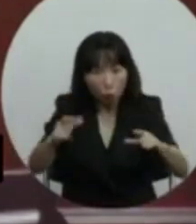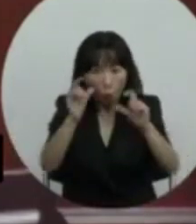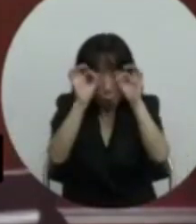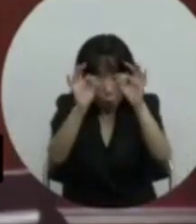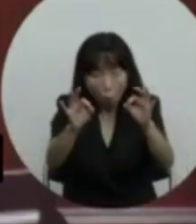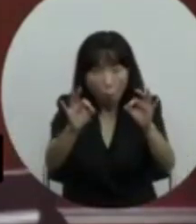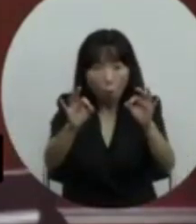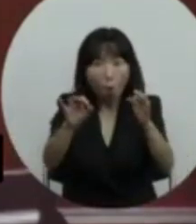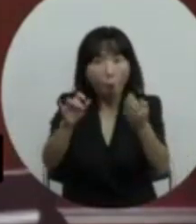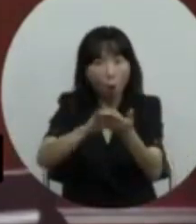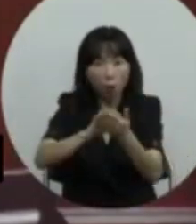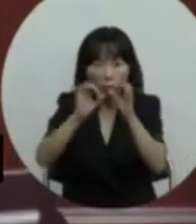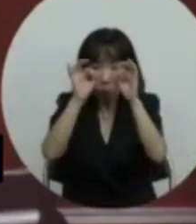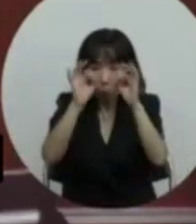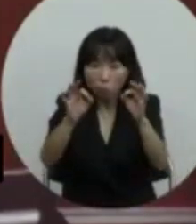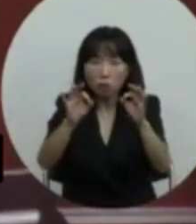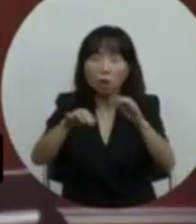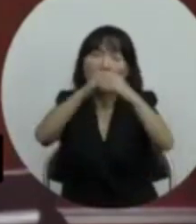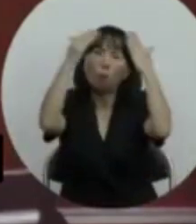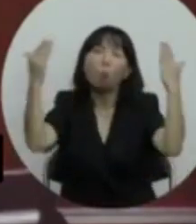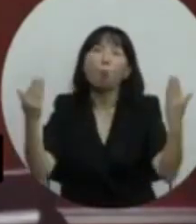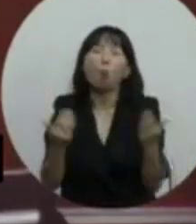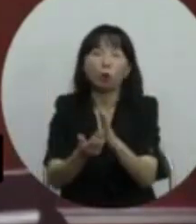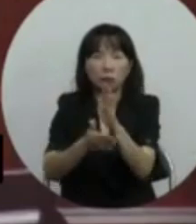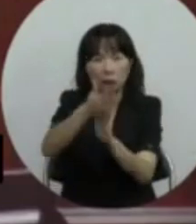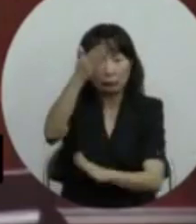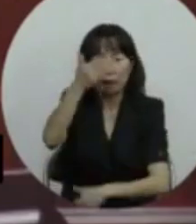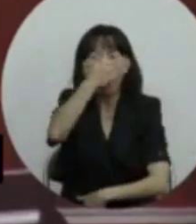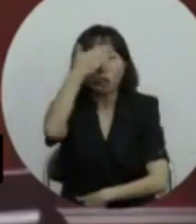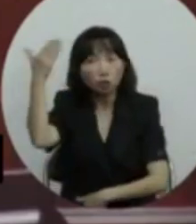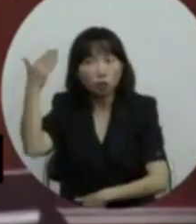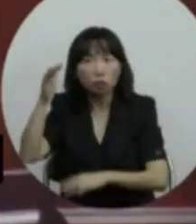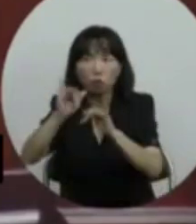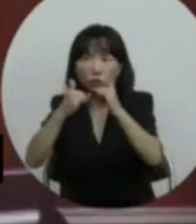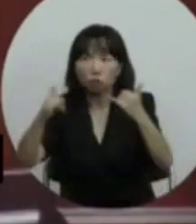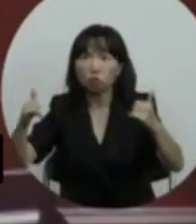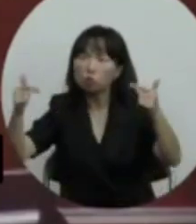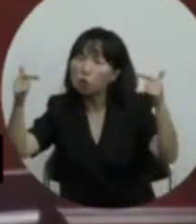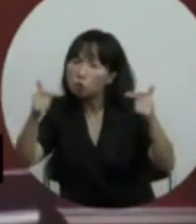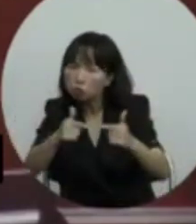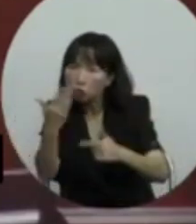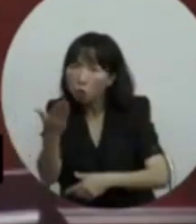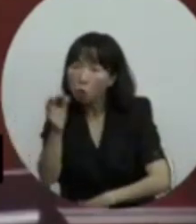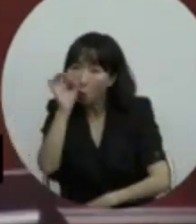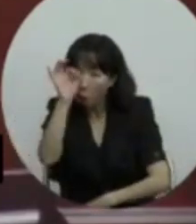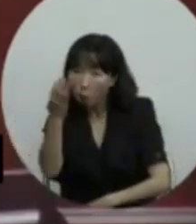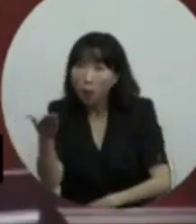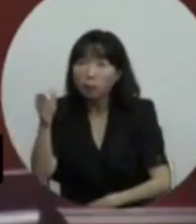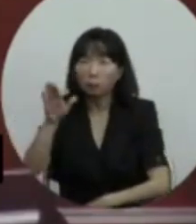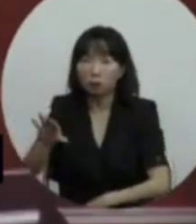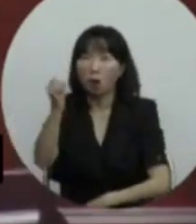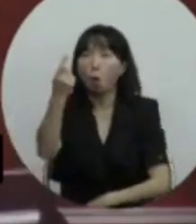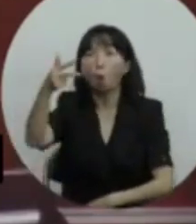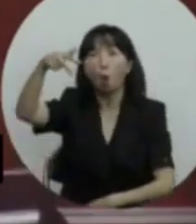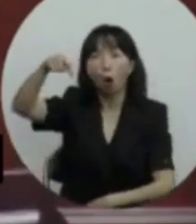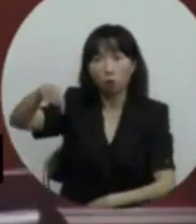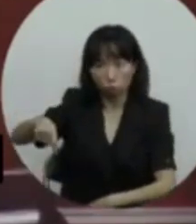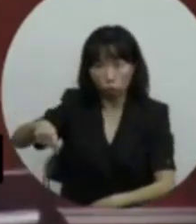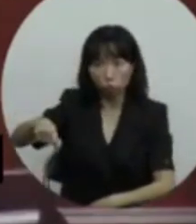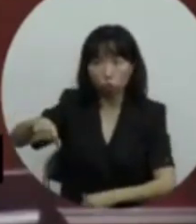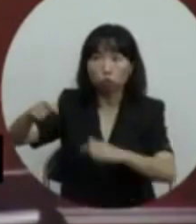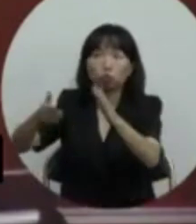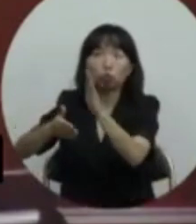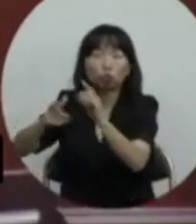보니 전체 모든 시가 청년 인구가 줄어든 데 비해서 50명에서 300명이 줄은 데